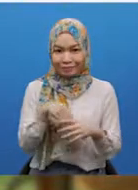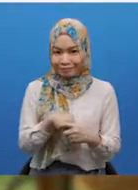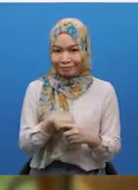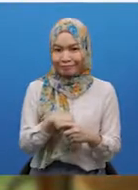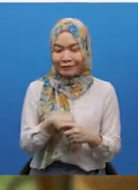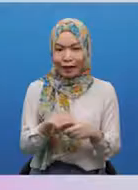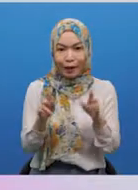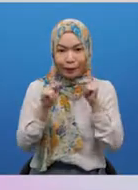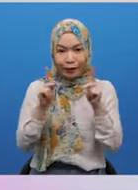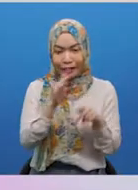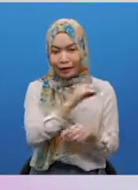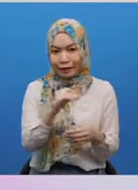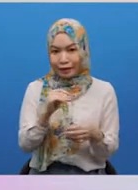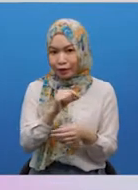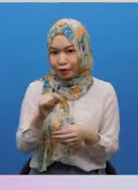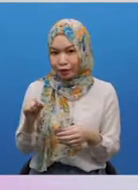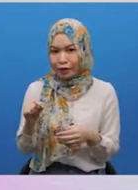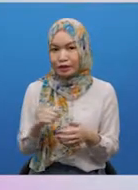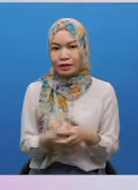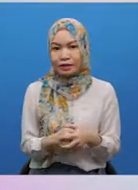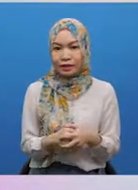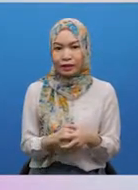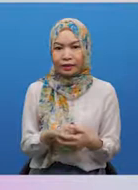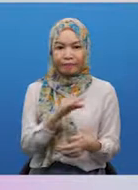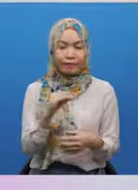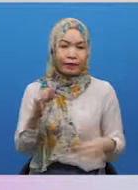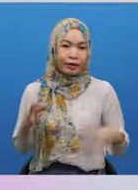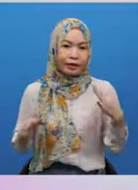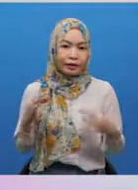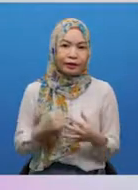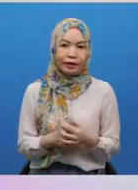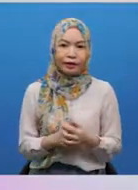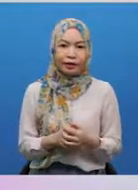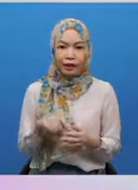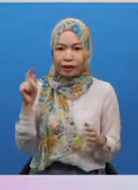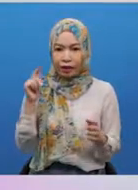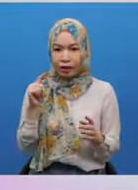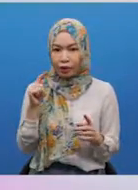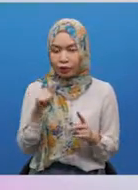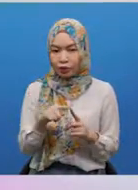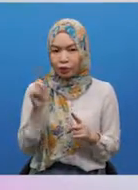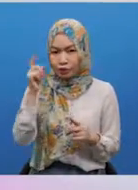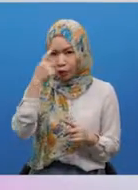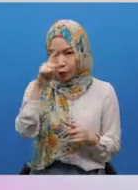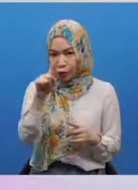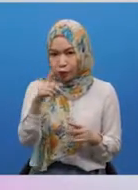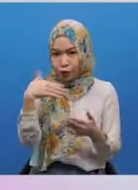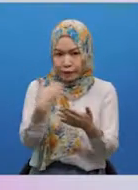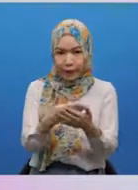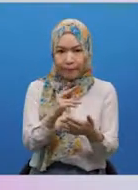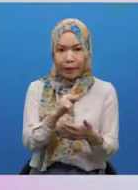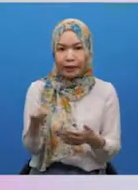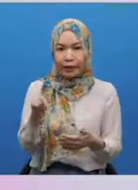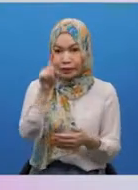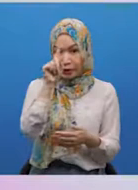dan tulisan ialah penggunaan intonasi dan gaya. Tujuannya adalah untuk